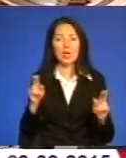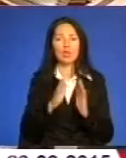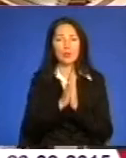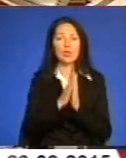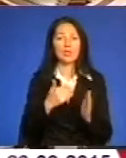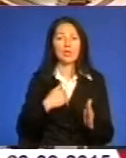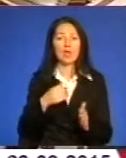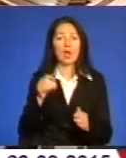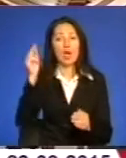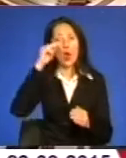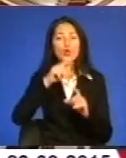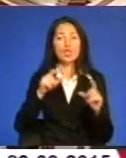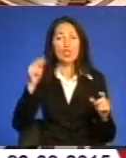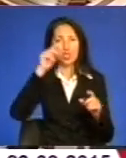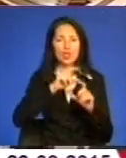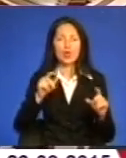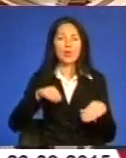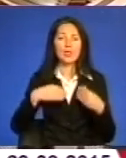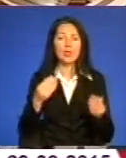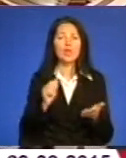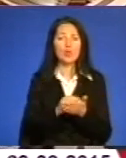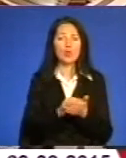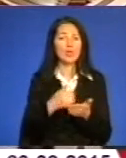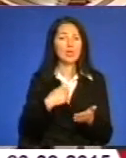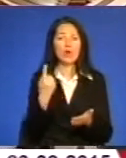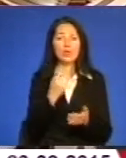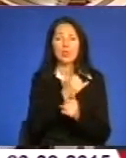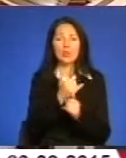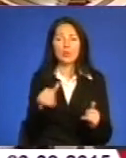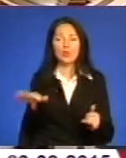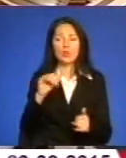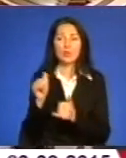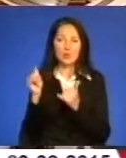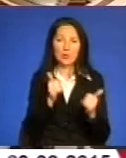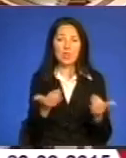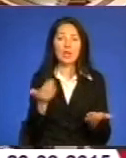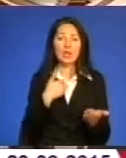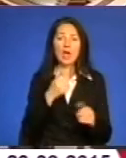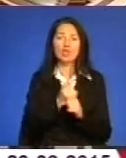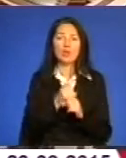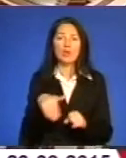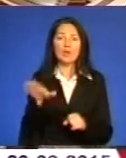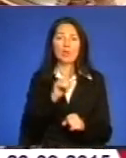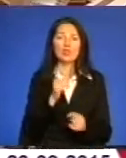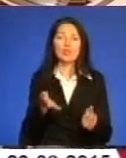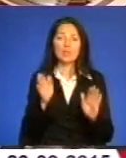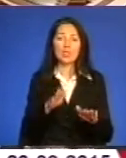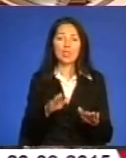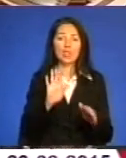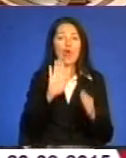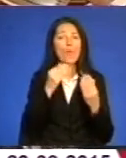що в школах дайте якісь матеріали. Бо я один не можу всіх забезпечити. Але я зробив все, щоб залишити і в